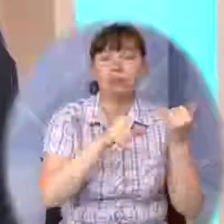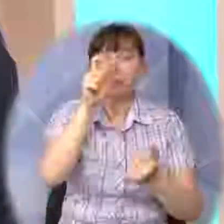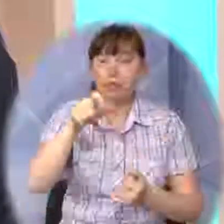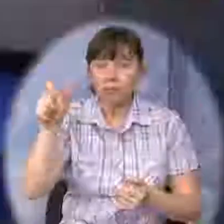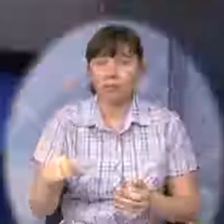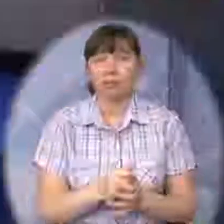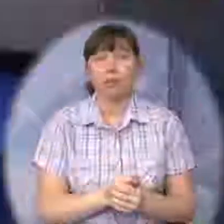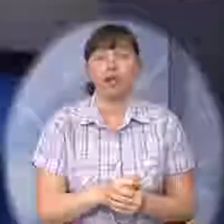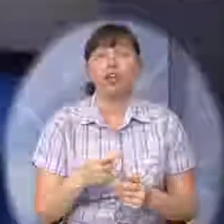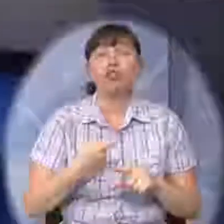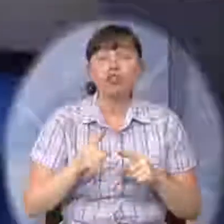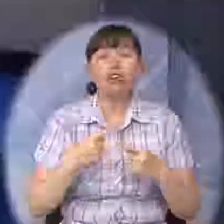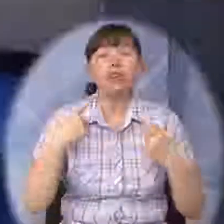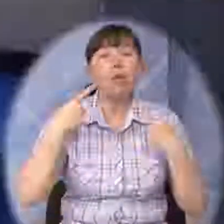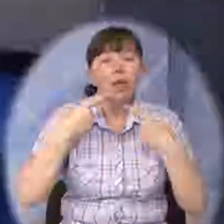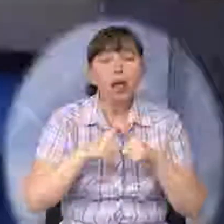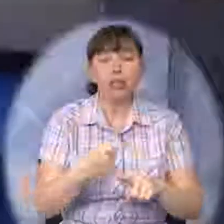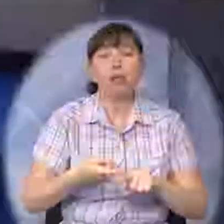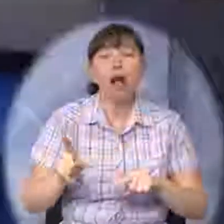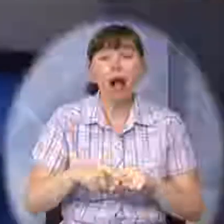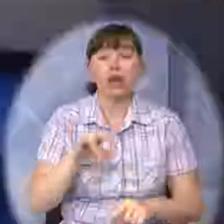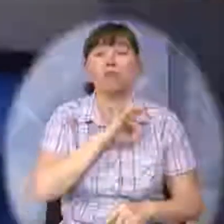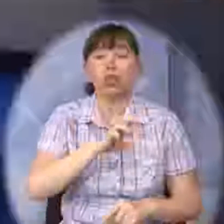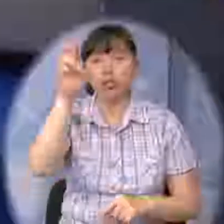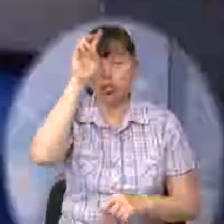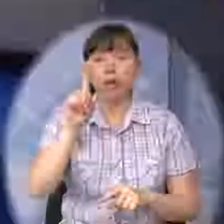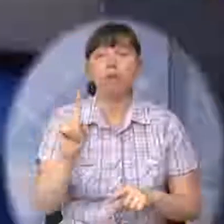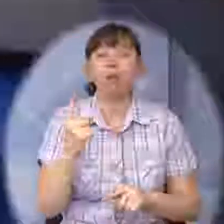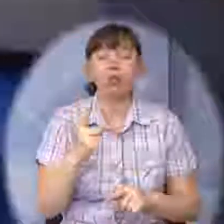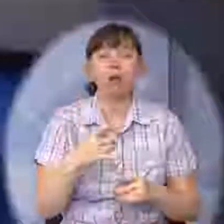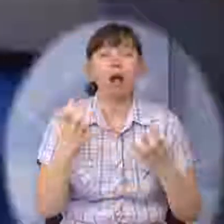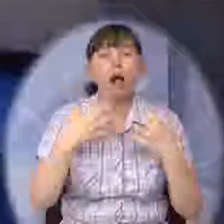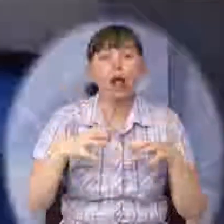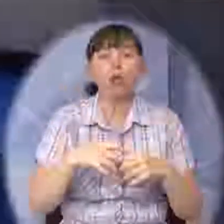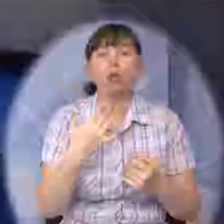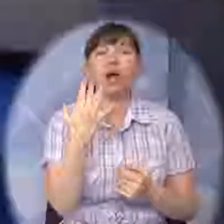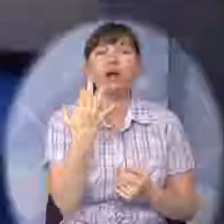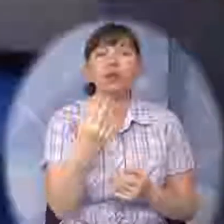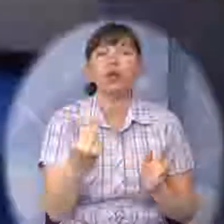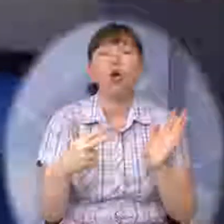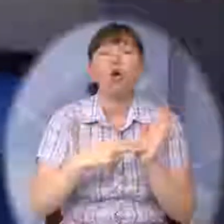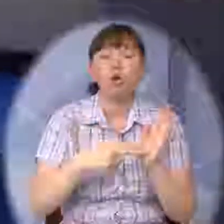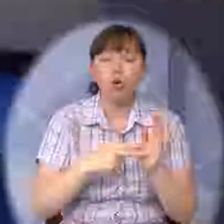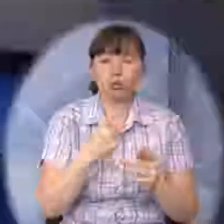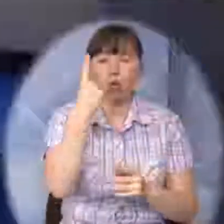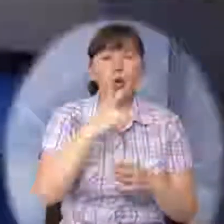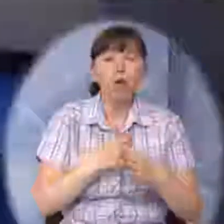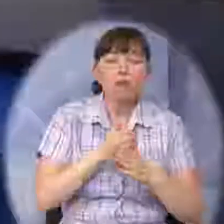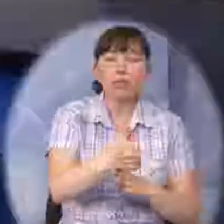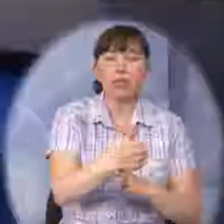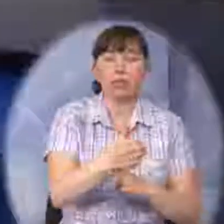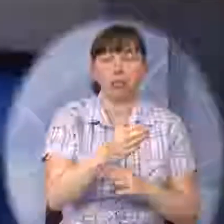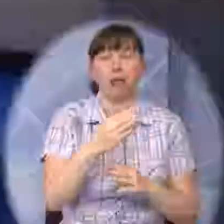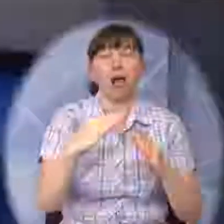la domiciliu și mecanismele pe care le folosește statul pentru a calcula, spre exemplu, cât costă o vizită la domiciliu,